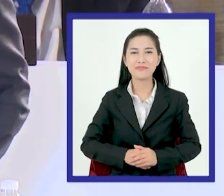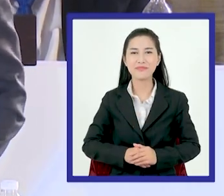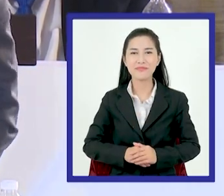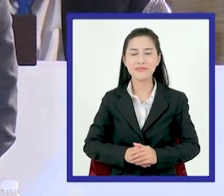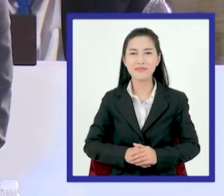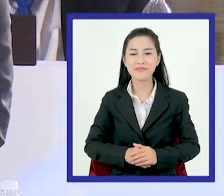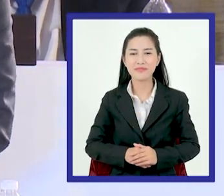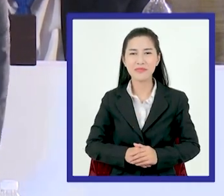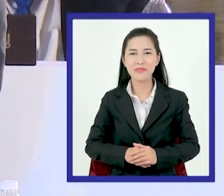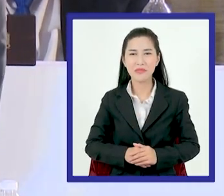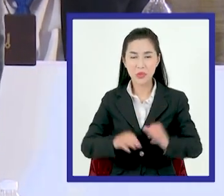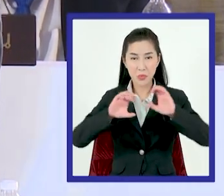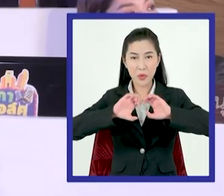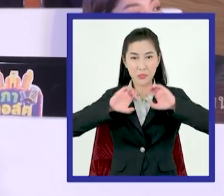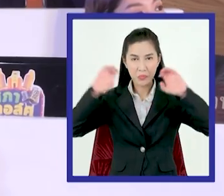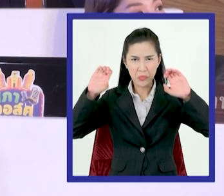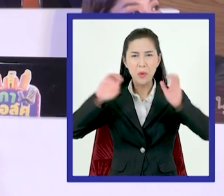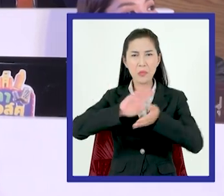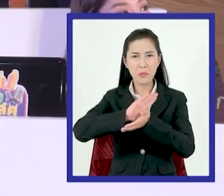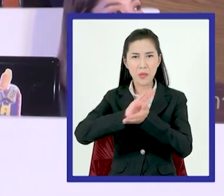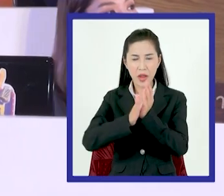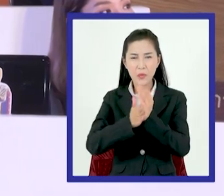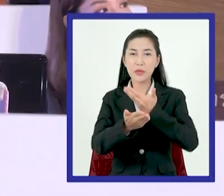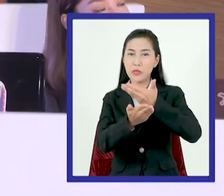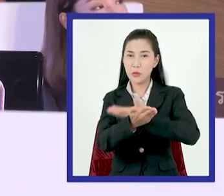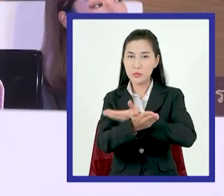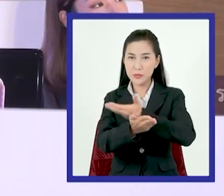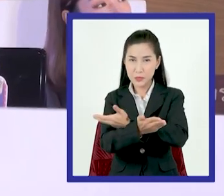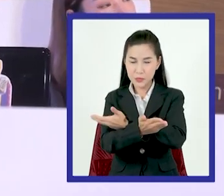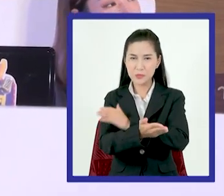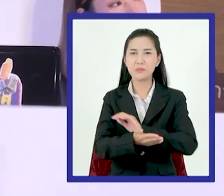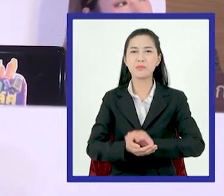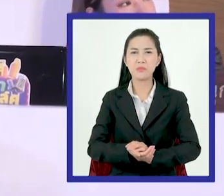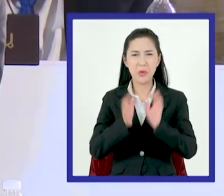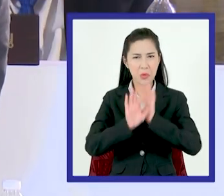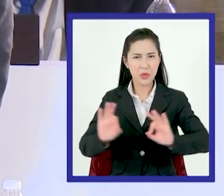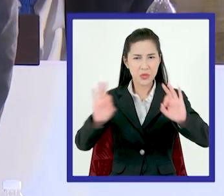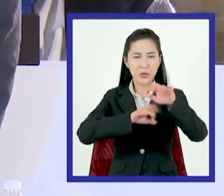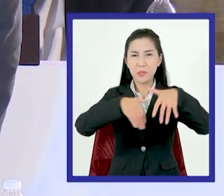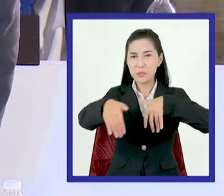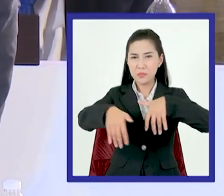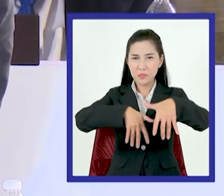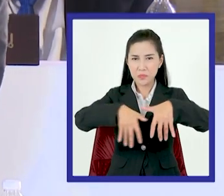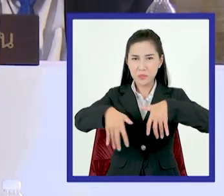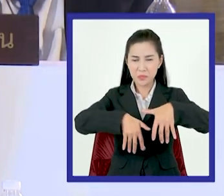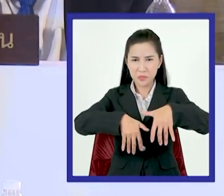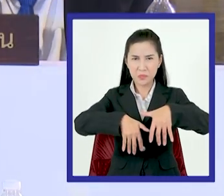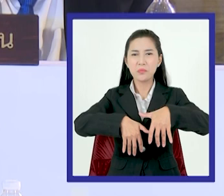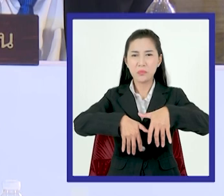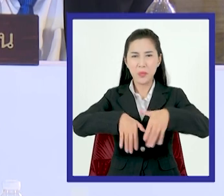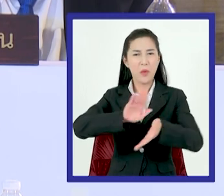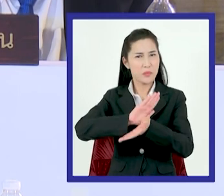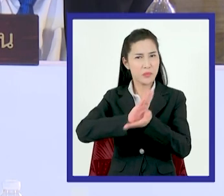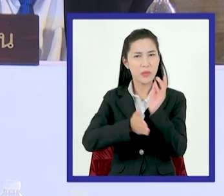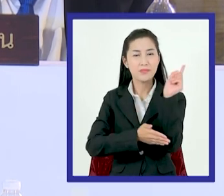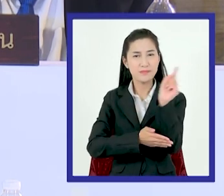แล้วนอกจากนั้นเนี่ยนะครับทางรัฐบาลก็จะปฏิรูปเรื่องของกองสลากด้วยนะครับเพราะว่าเรื่องนี้เป็นเรื่องสำคัญของพี่น้องประชาชนครับเราจะปฏิรู